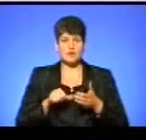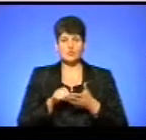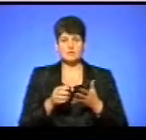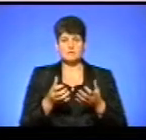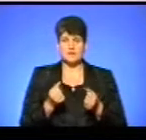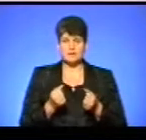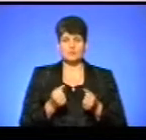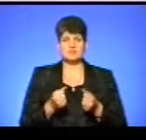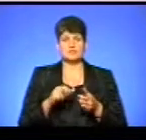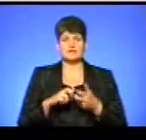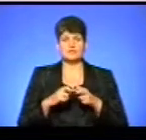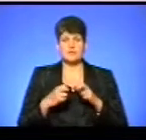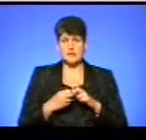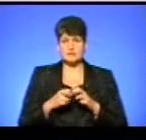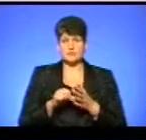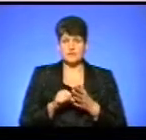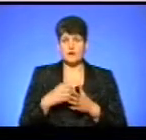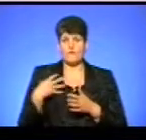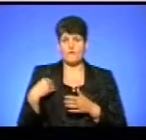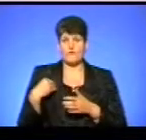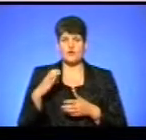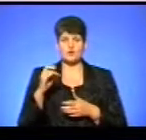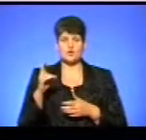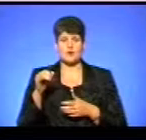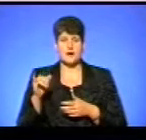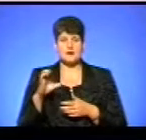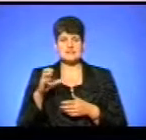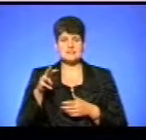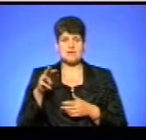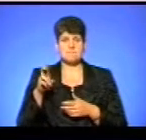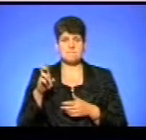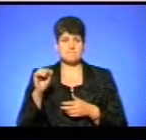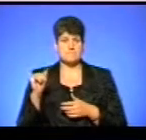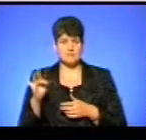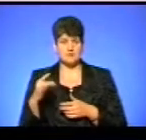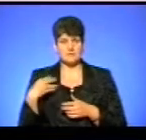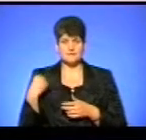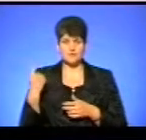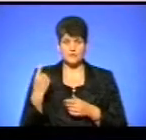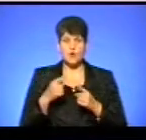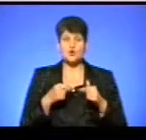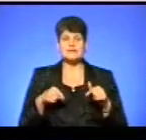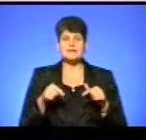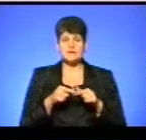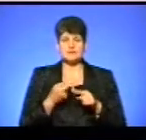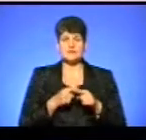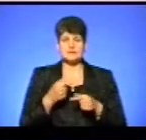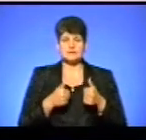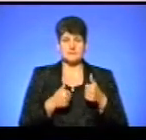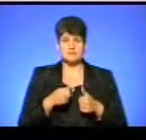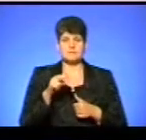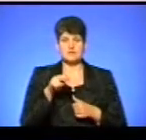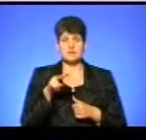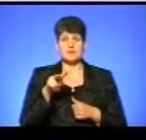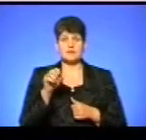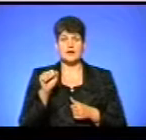із Івано-Франківська, Коломиї, Львова, Сокаля, Самбора, Хирова Львівської області. Організатор пластової спартакіади Петро